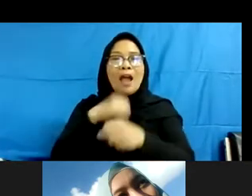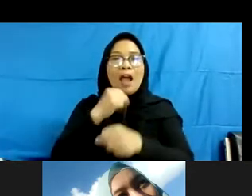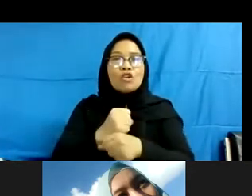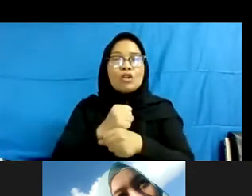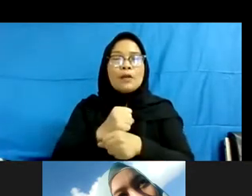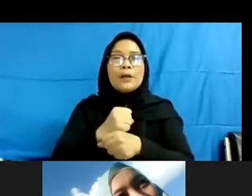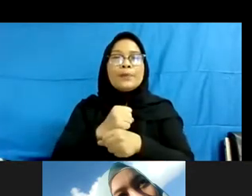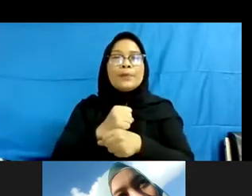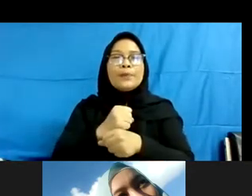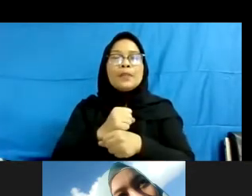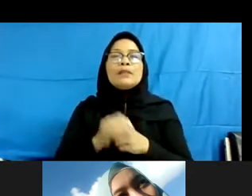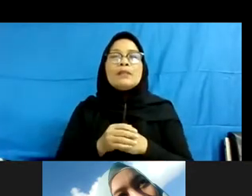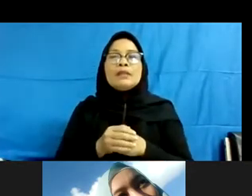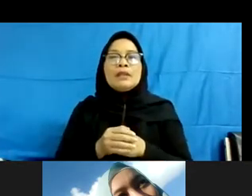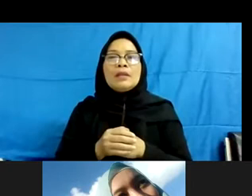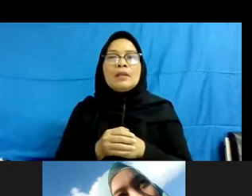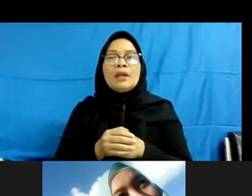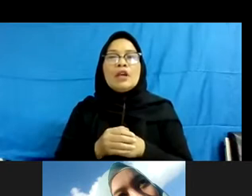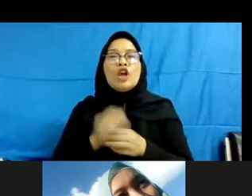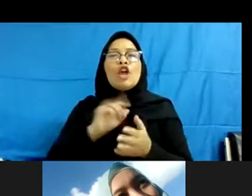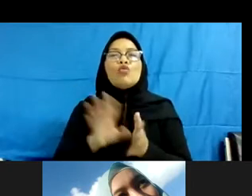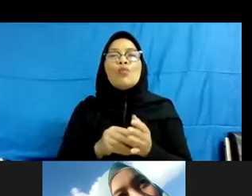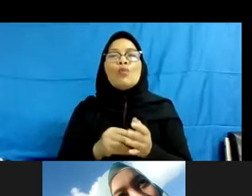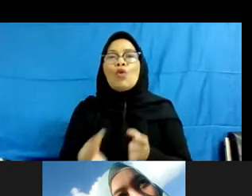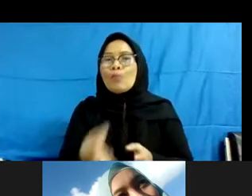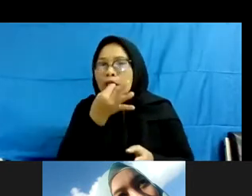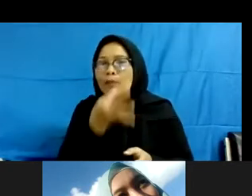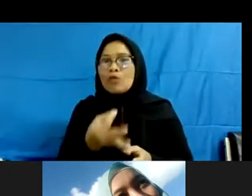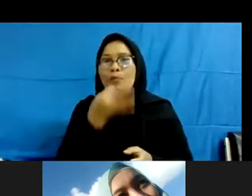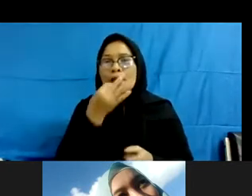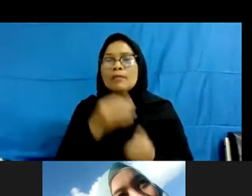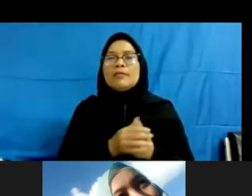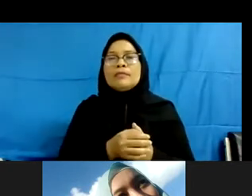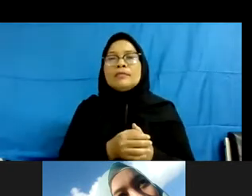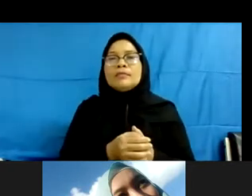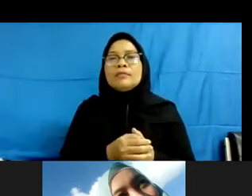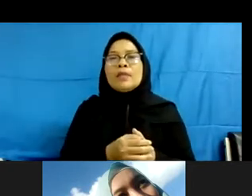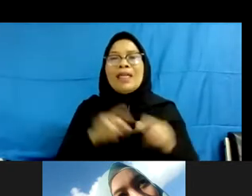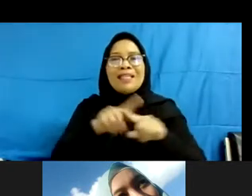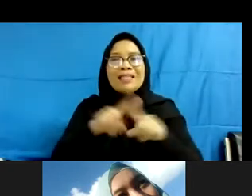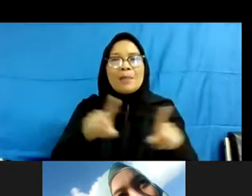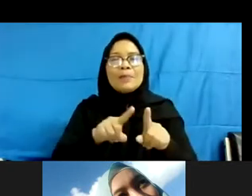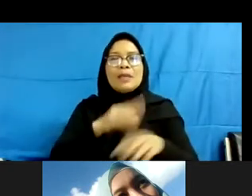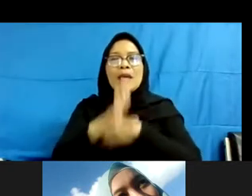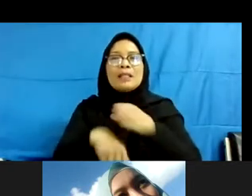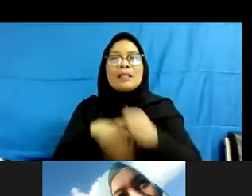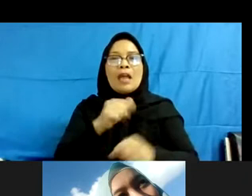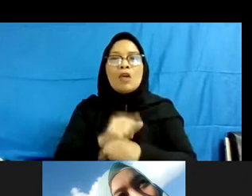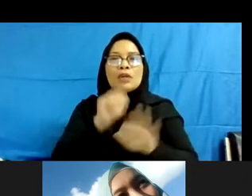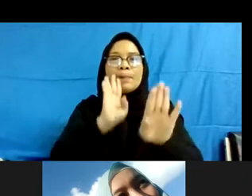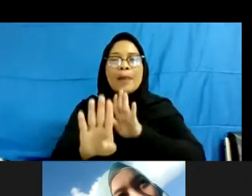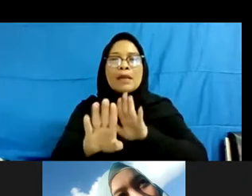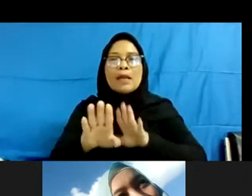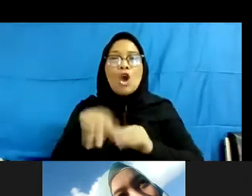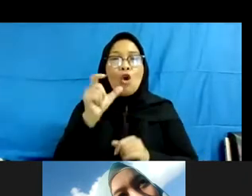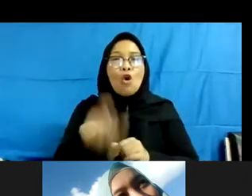Lalu tahun ya kita berobat dan lain-lain gitu ya, ikhtiar gitu. Cuman di tahun depannya itu